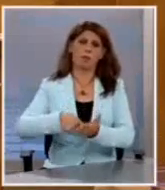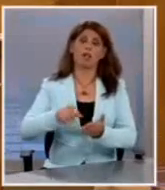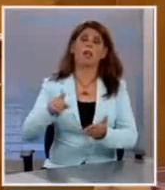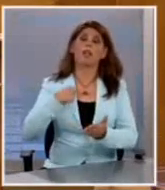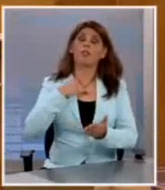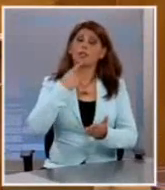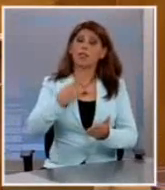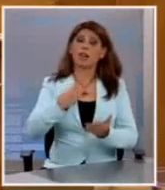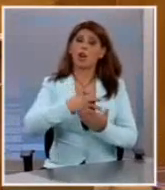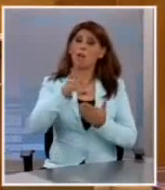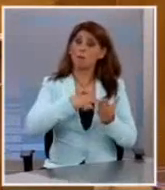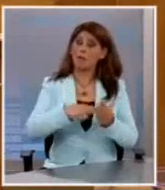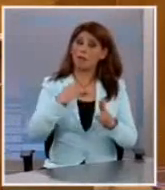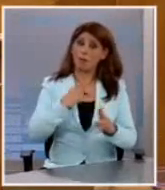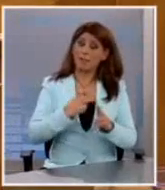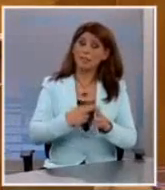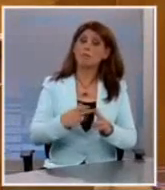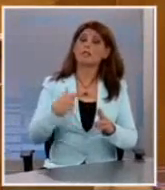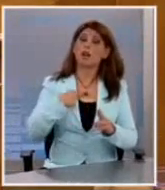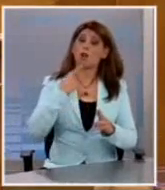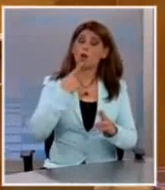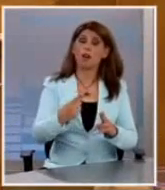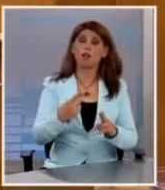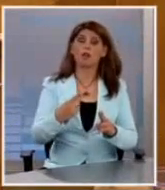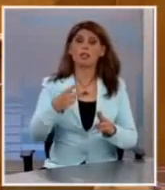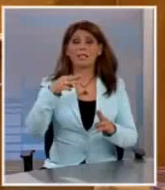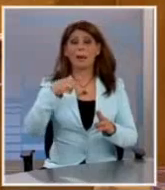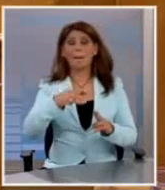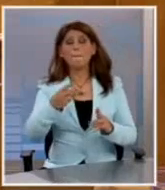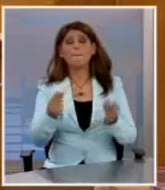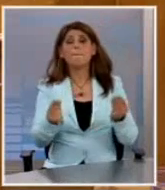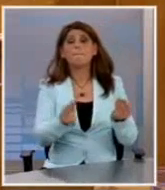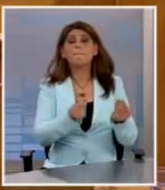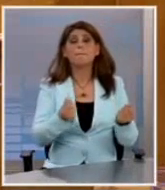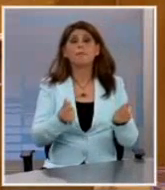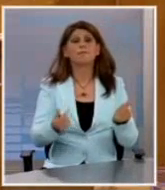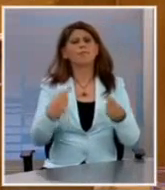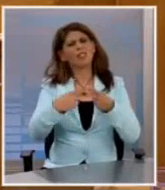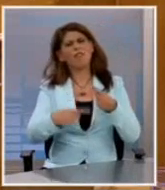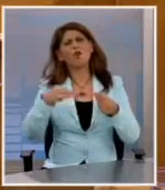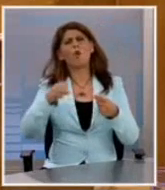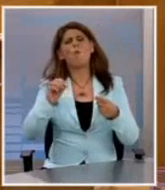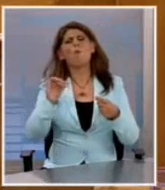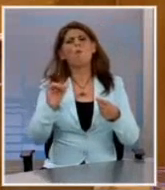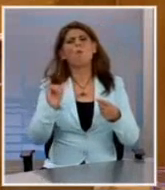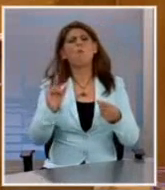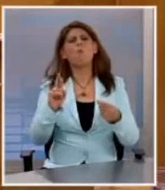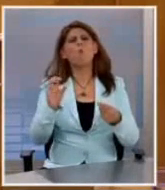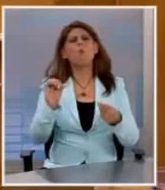στις εφημερίδες τις επίσημες. Αναφέρομαι στα μέσα που χρησιμοποιείτε με τους διάφορους μουρούτιδες για να